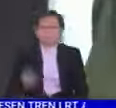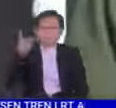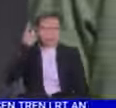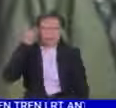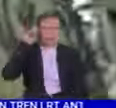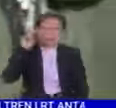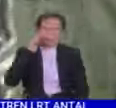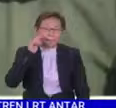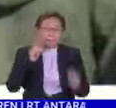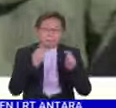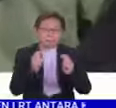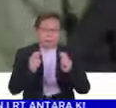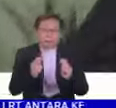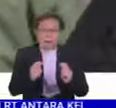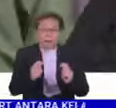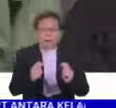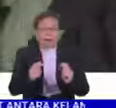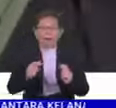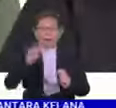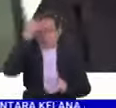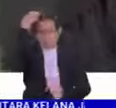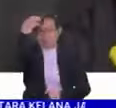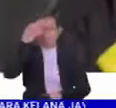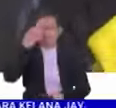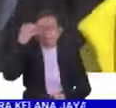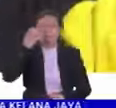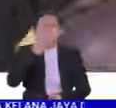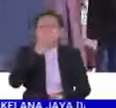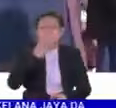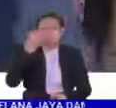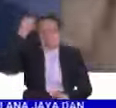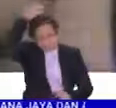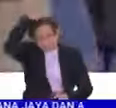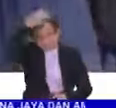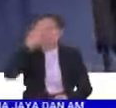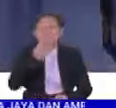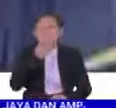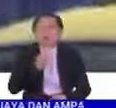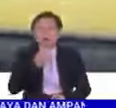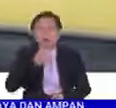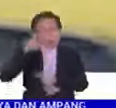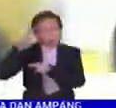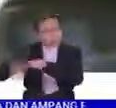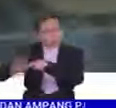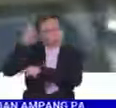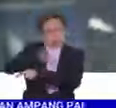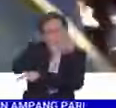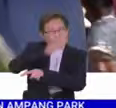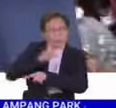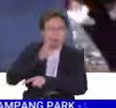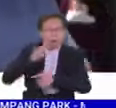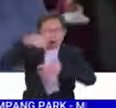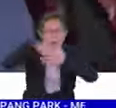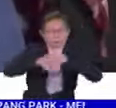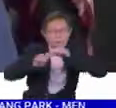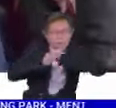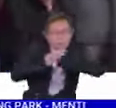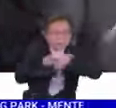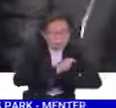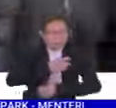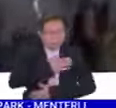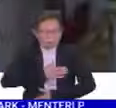Kementerian Tata Tertib Taliban menguatkuasakan sekatan buat golongan wanita masuk taman awam dan hiburan di